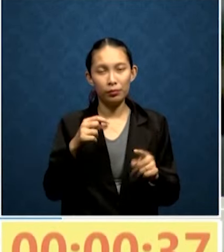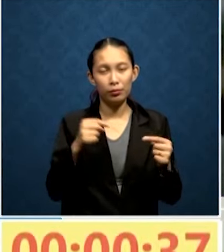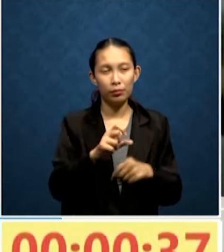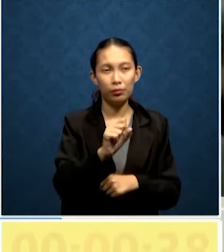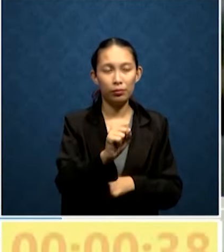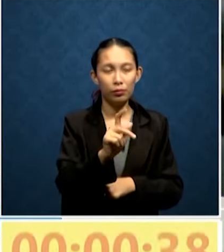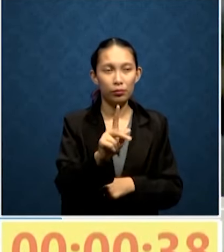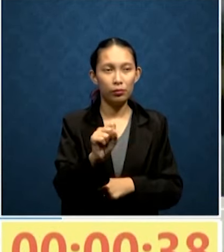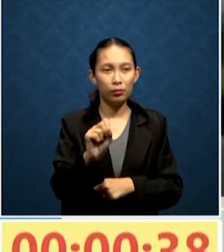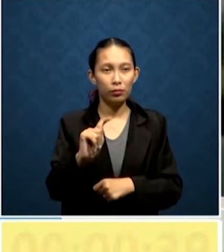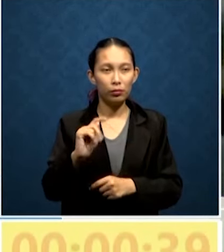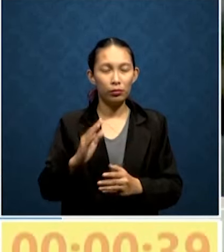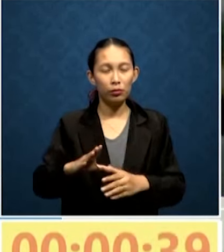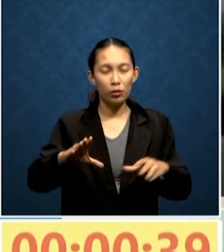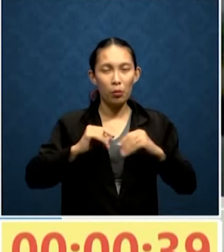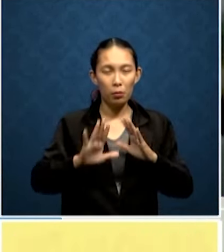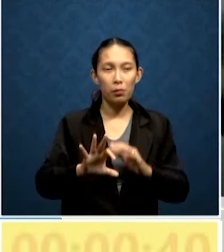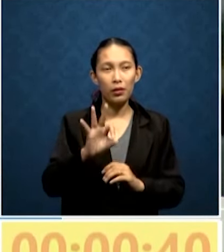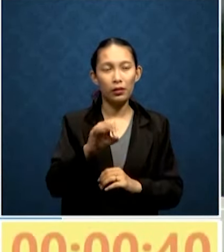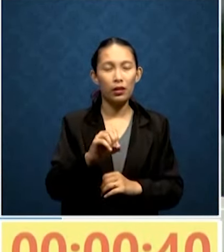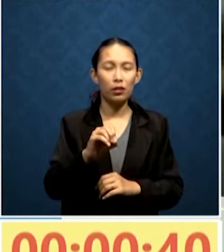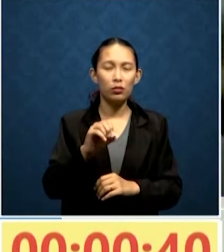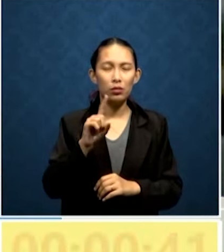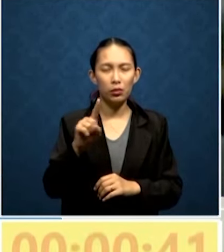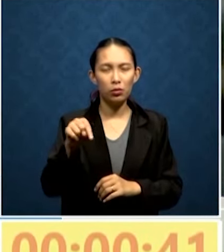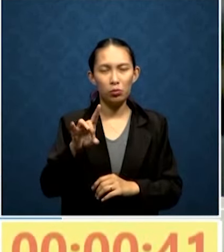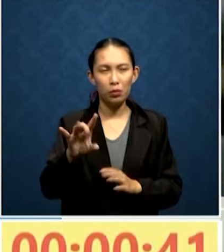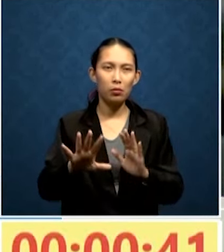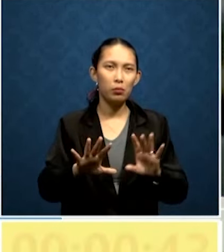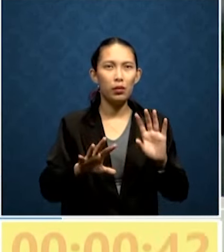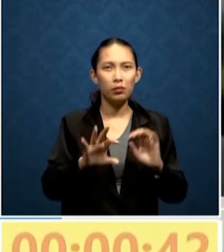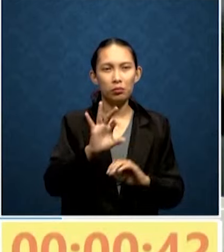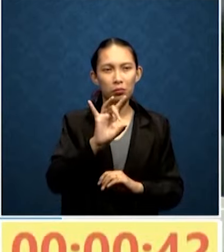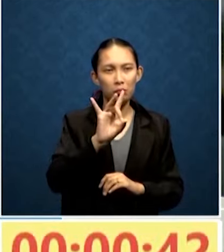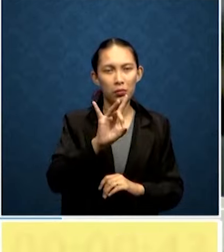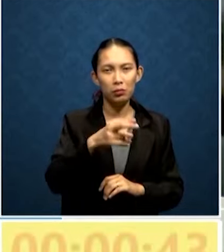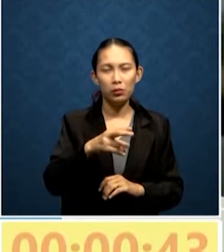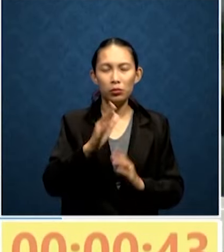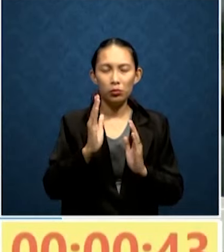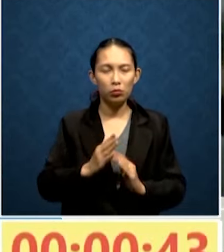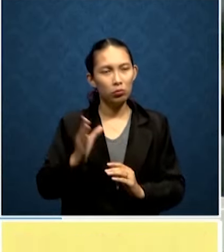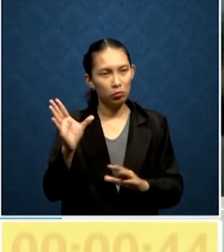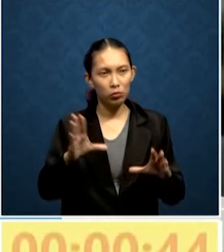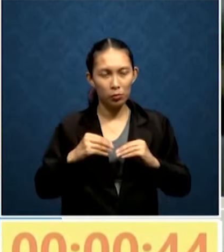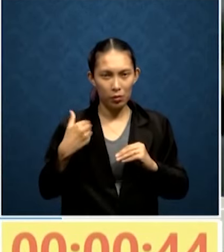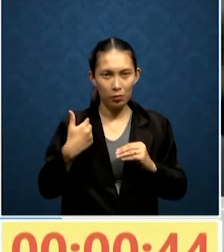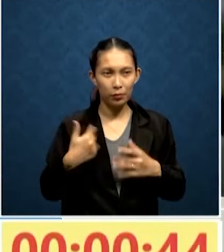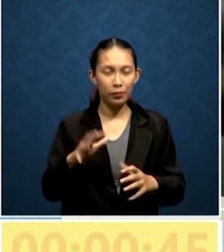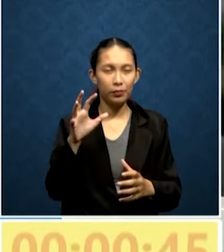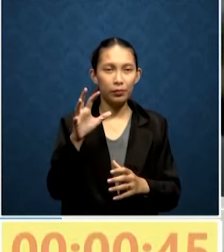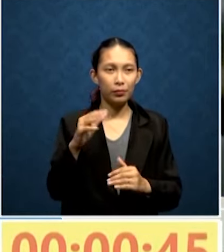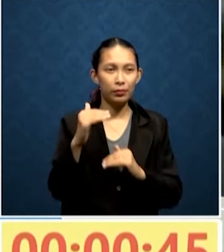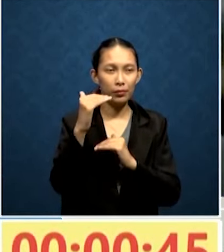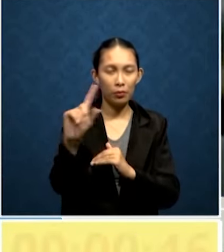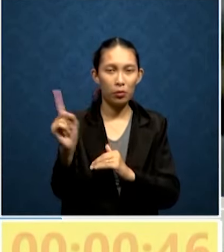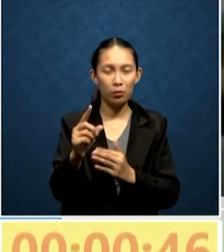ท.เห็นด้วย 91.8 คนก็ 83,000 กว่าคนที่เห็นด้วยนะครับและก็การกำหนดหลักเกณฑ์เรื่